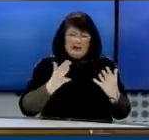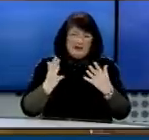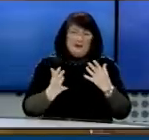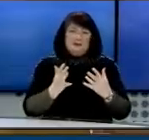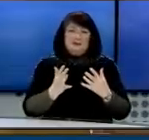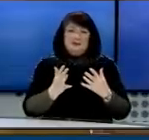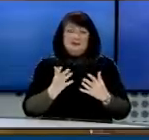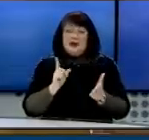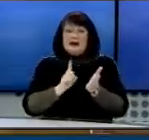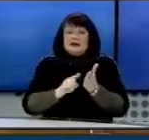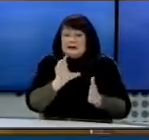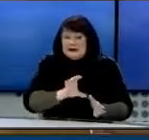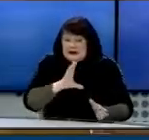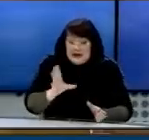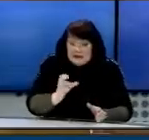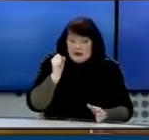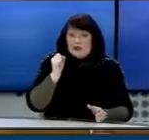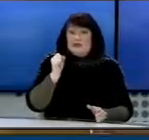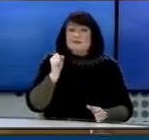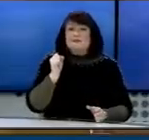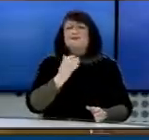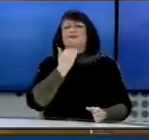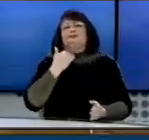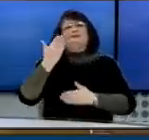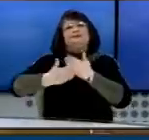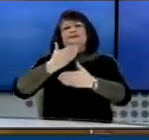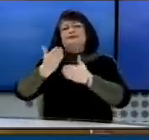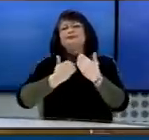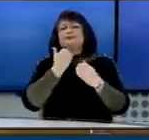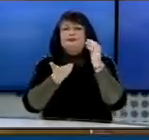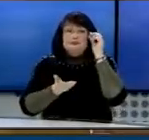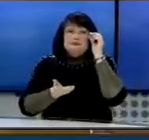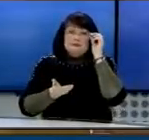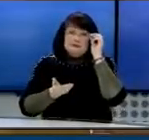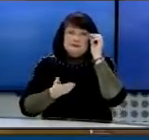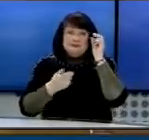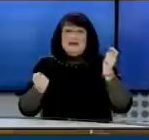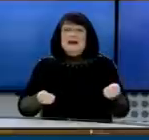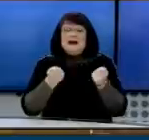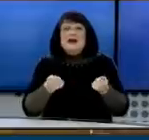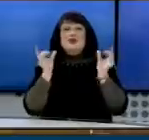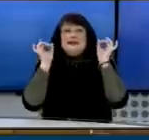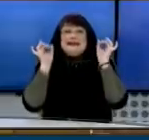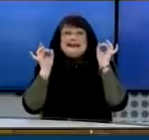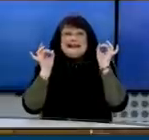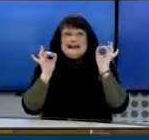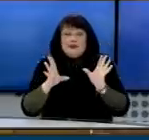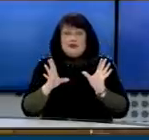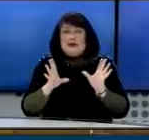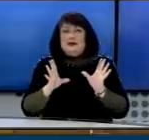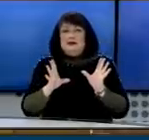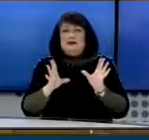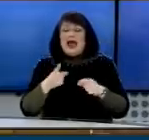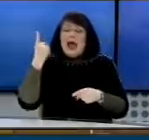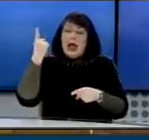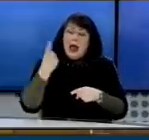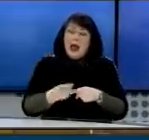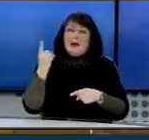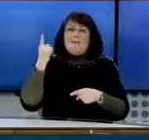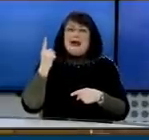να δρούν, δεν μπόρεσαν επί χρόνια να κάνουν ούτε τις πιο